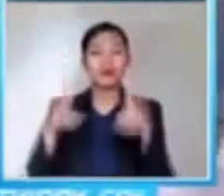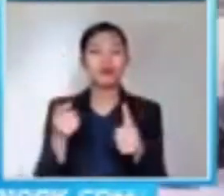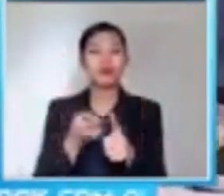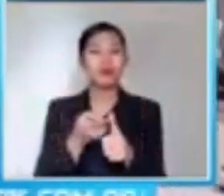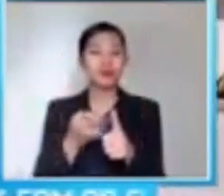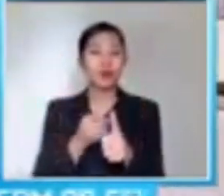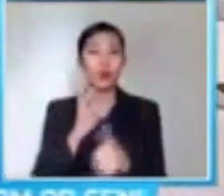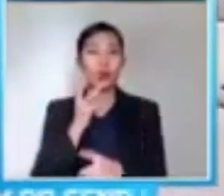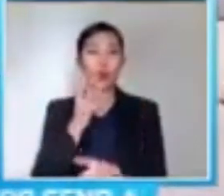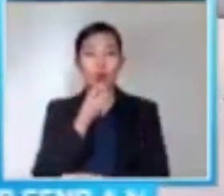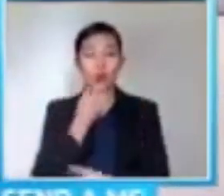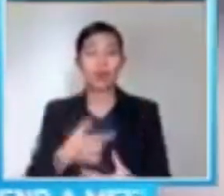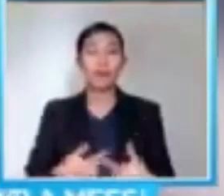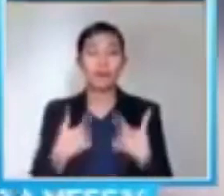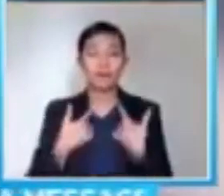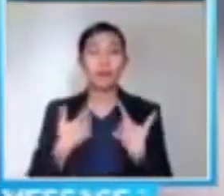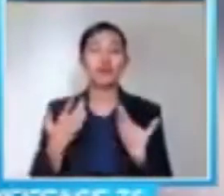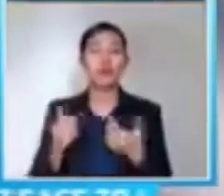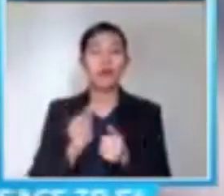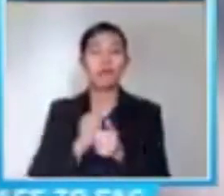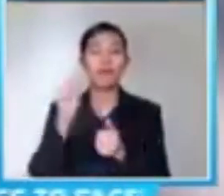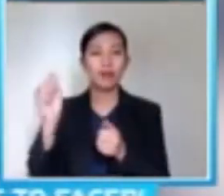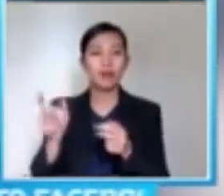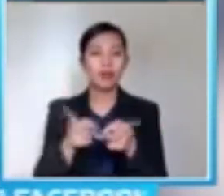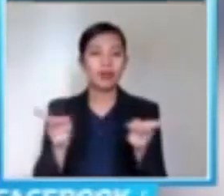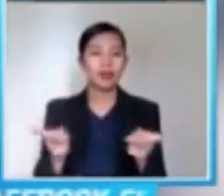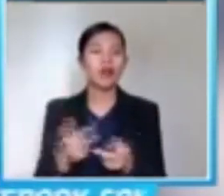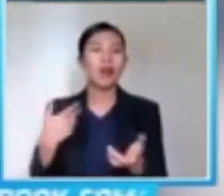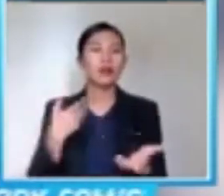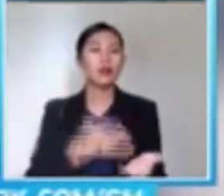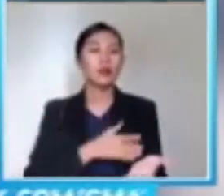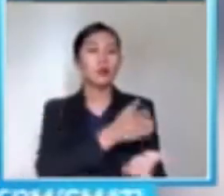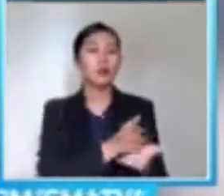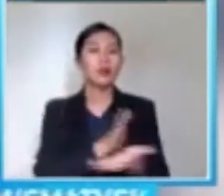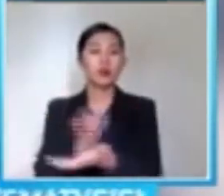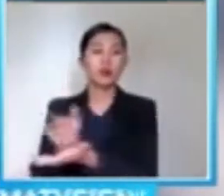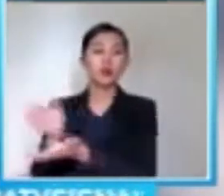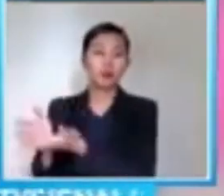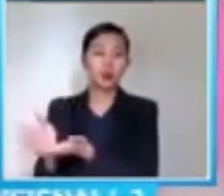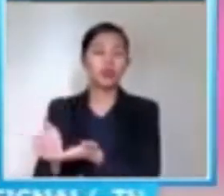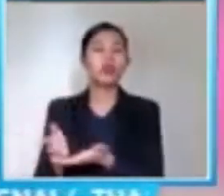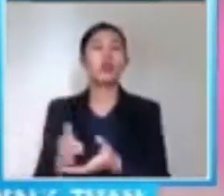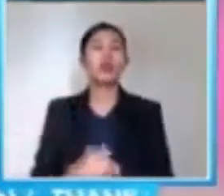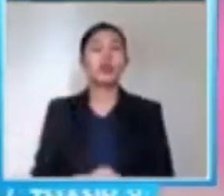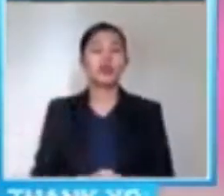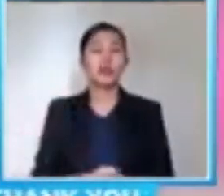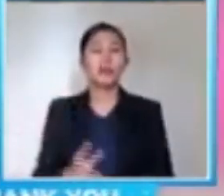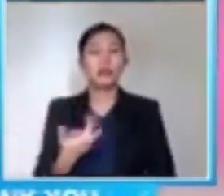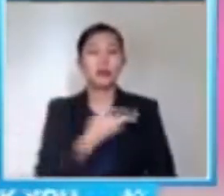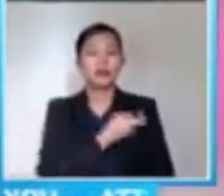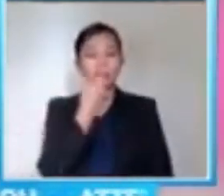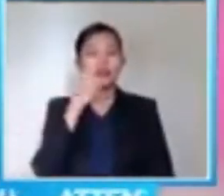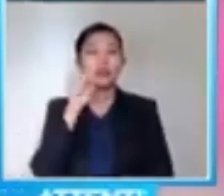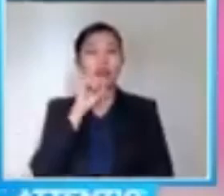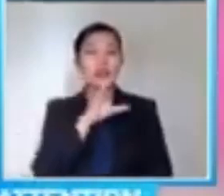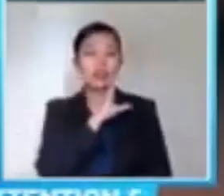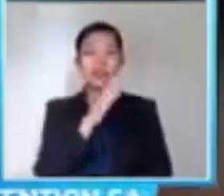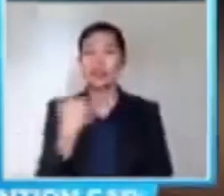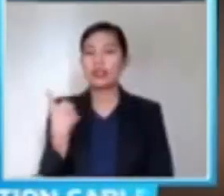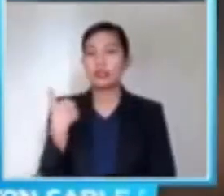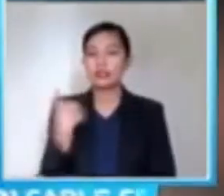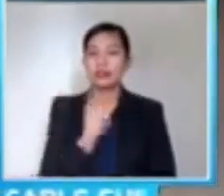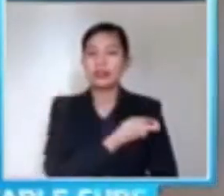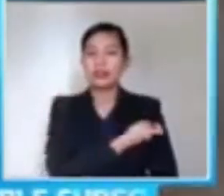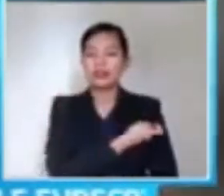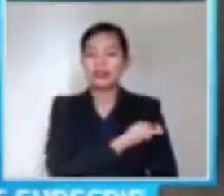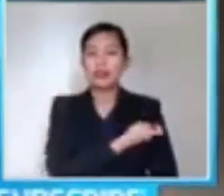mga liblib na lugar. Mag-house-to-house vaccination din sa mga senior citizen na hindi pa bakunado kontra COVID. Tatagal po yan